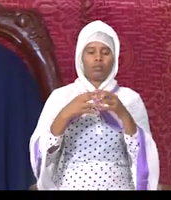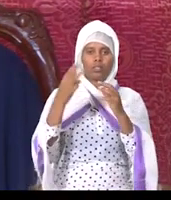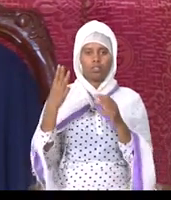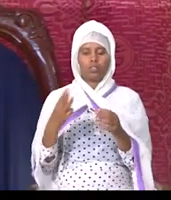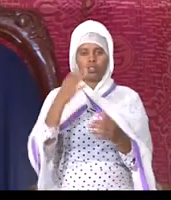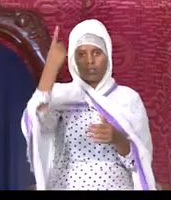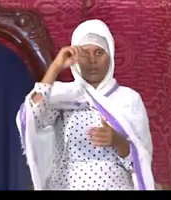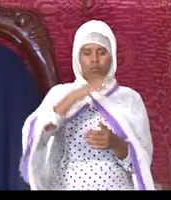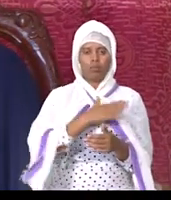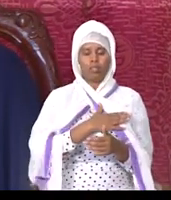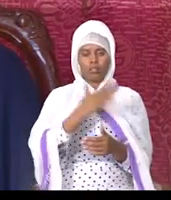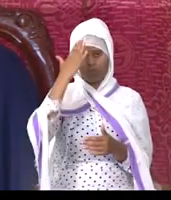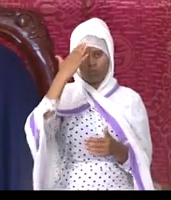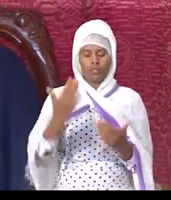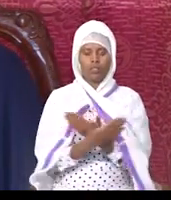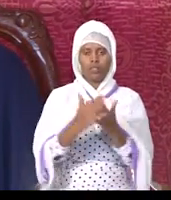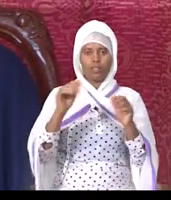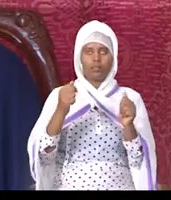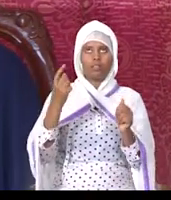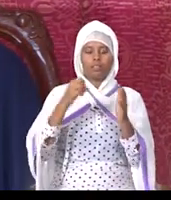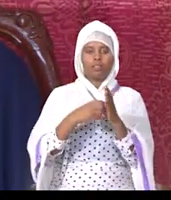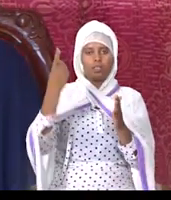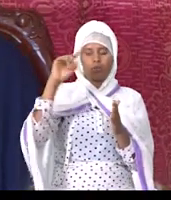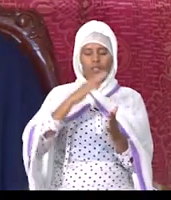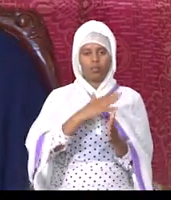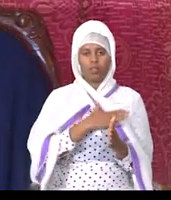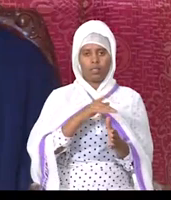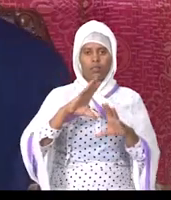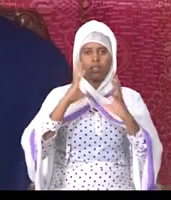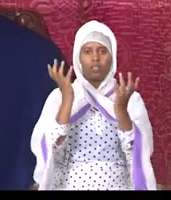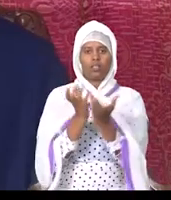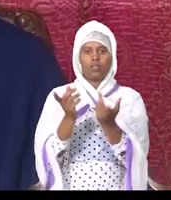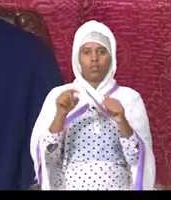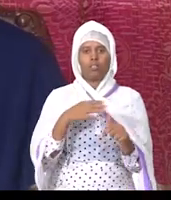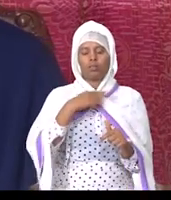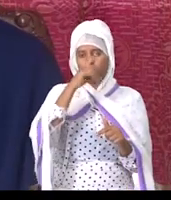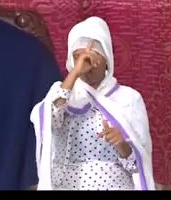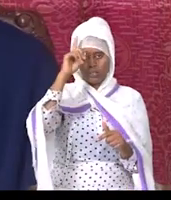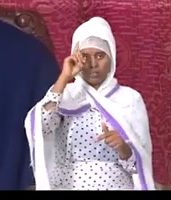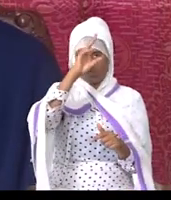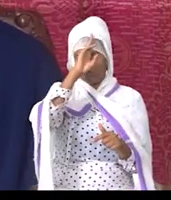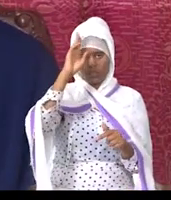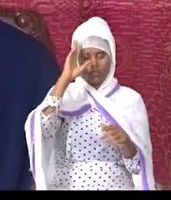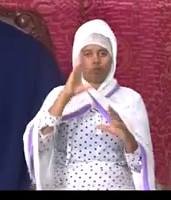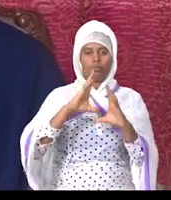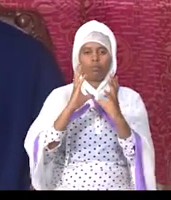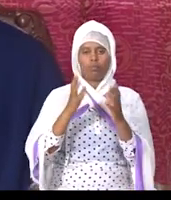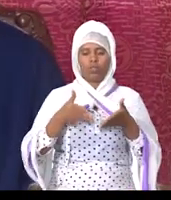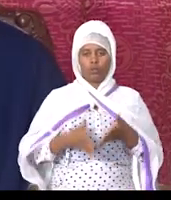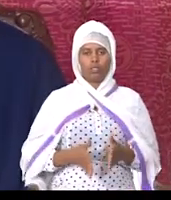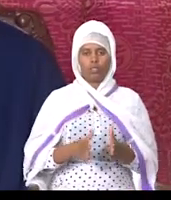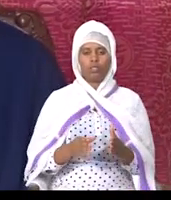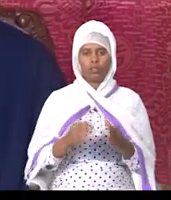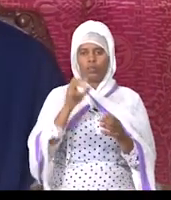ብሓድነቱን ብሰለስትነቱን ንእግዚኣብሔር ኣምላኽ ዝፈልጦ ኣይነበረን ማለት እዩ ስለዚ ክርስቶስ ኣምላኽና ግና ናብዛ ዓለም እዚ መፅኡ ካብ ኣዴና ቅድስት ድንግል ማርያም ምስ